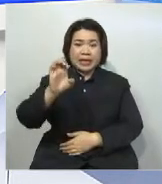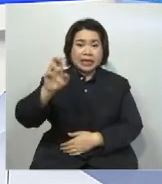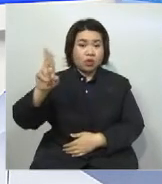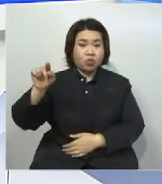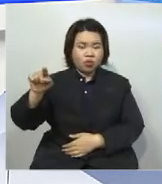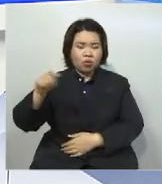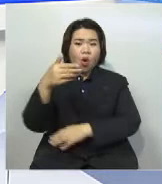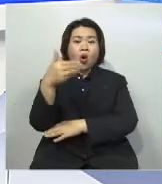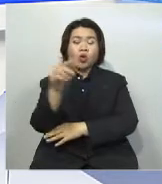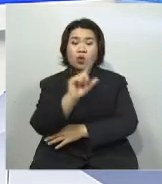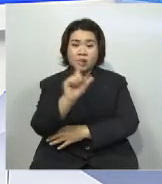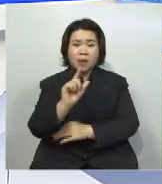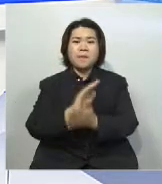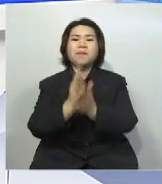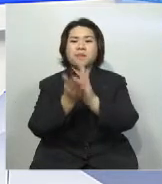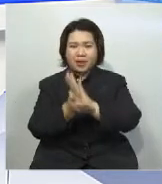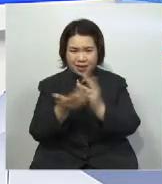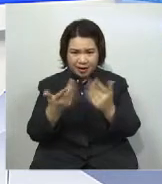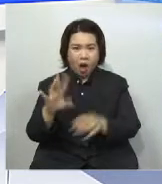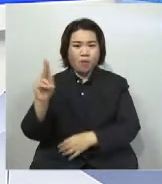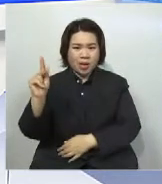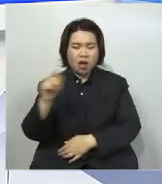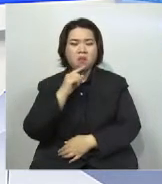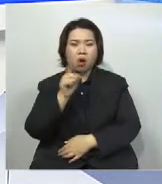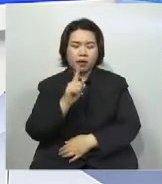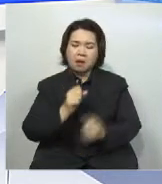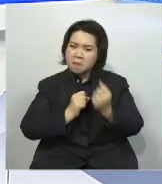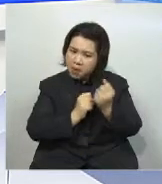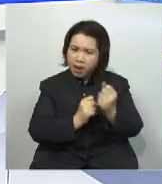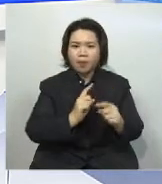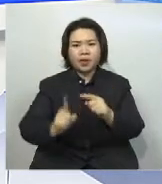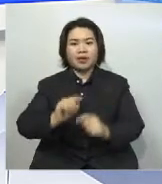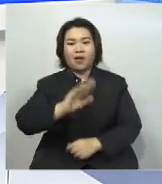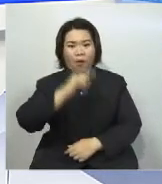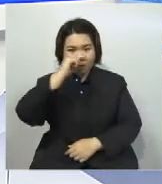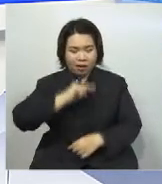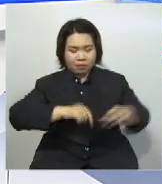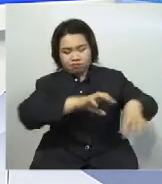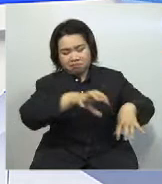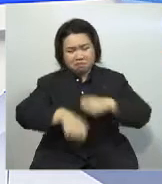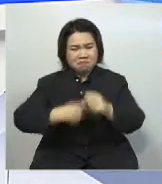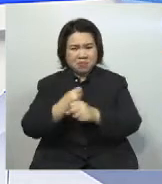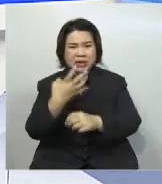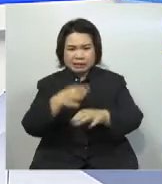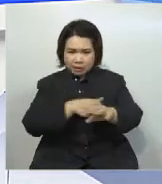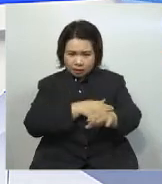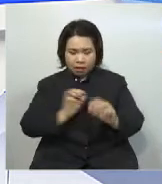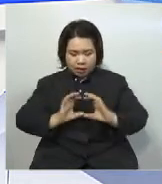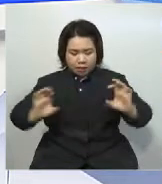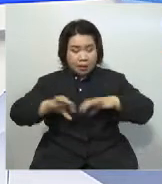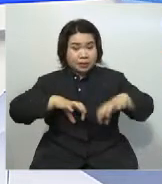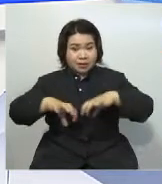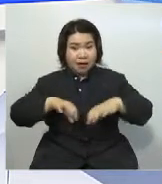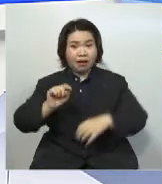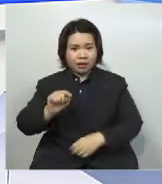EU ประกาศปลดธงเหลืองประมงไทยซึ่งถือว่าเป็นการการันตีถึงความพยายามของทุกภาคส่วนในช่วงเวลาเกือบ4ปีที่รัฐบาลเข้ามาบริห